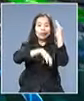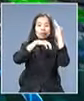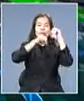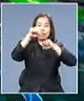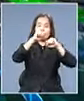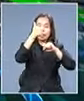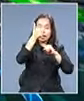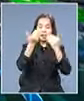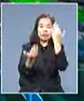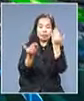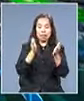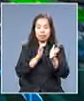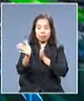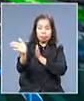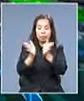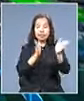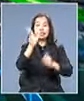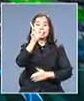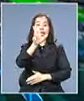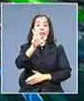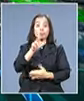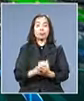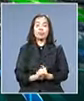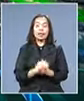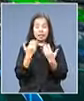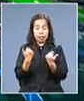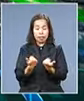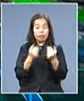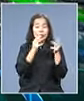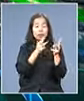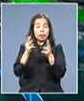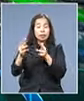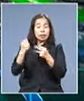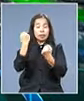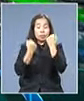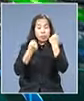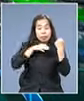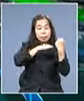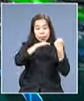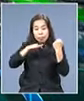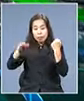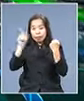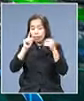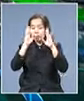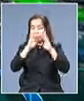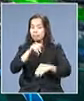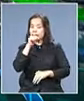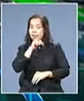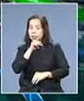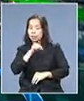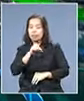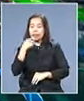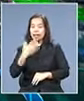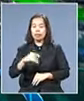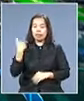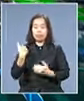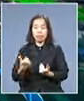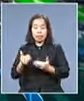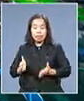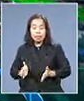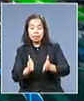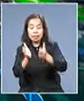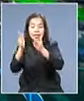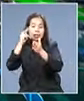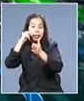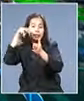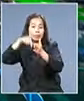น3เส้นทางเป็นพีระมิดแบบนี้นะครับเพราะฉะนั้นลักษณะของการเดินทางจะต้องเป็นแบบนี้และคลองพดุงกรุงเกษมณขณะนี้นะครับหรือว่าถนนกรุงเก